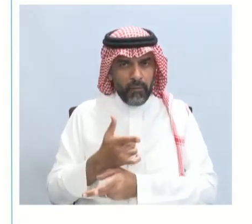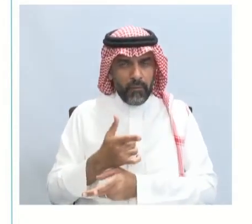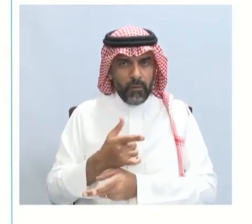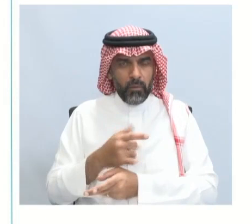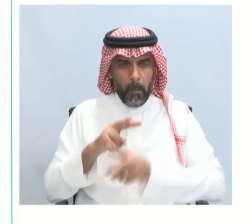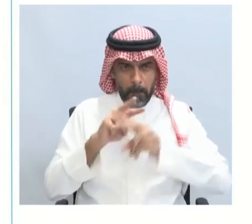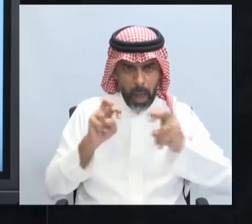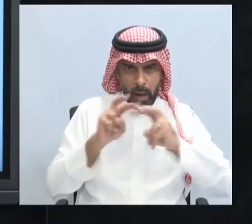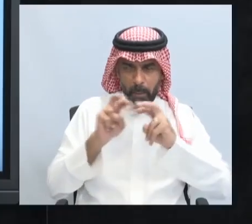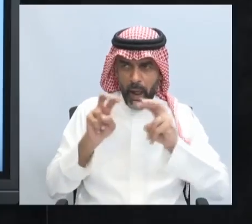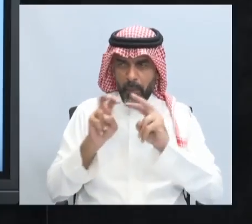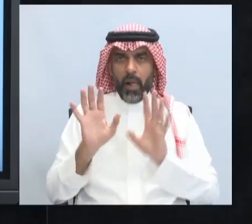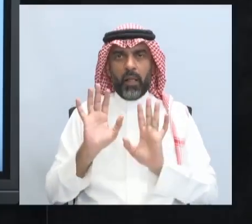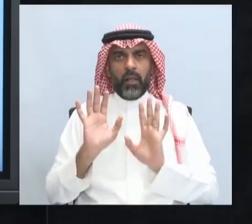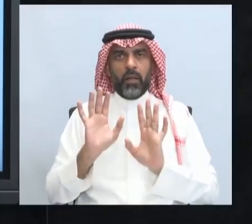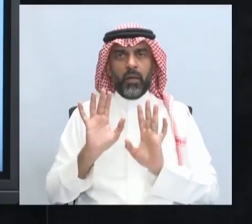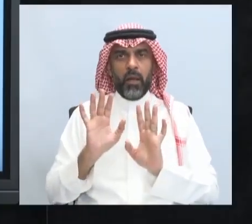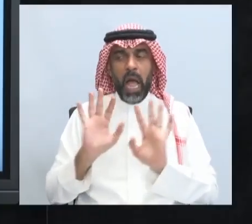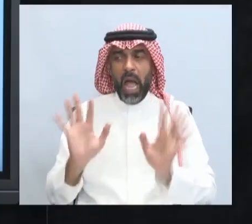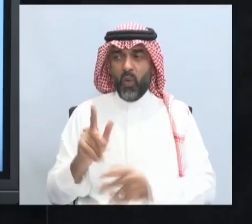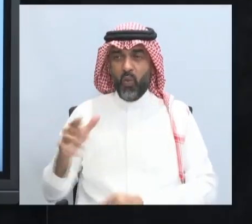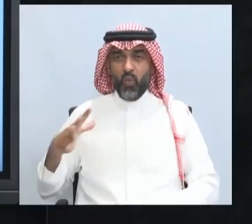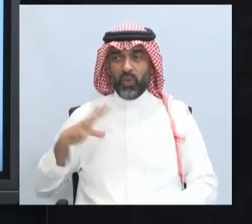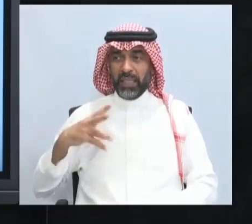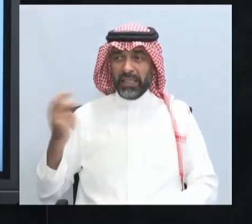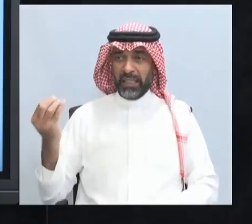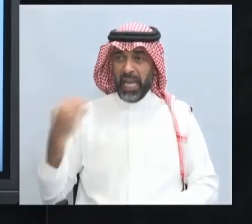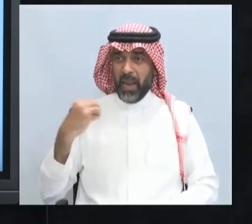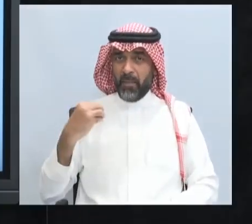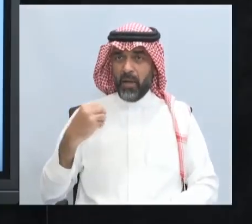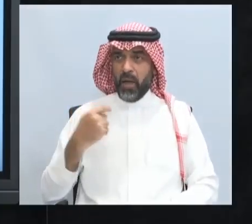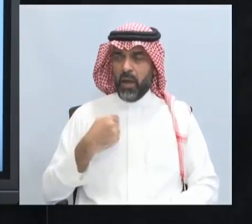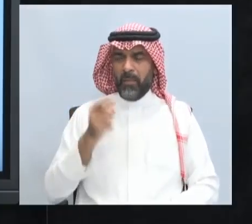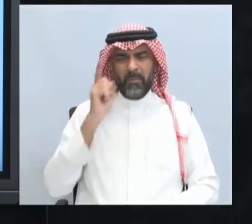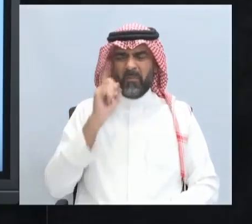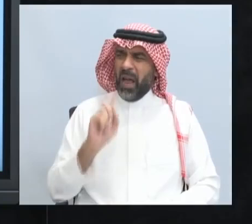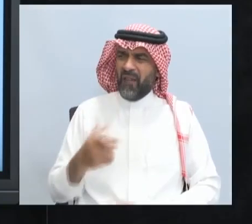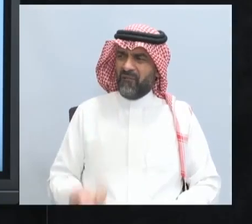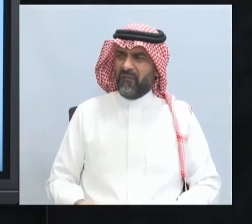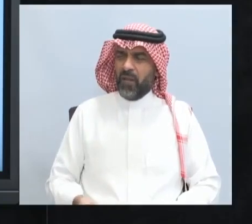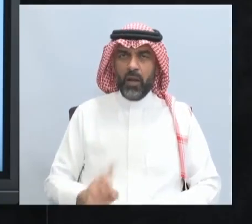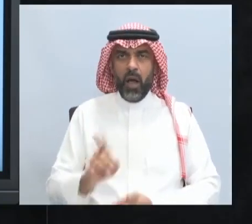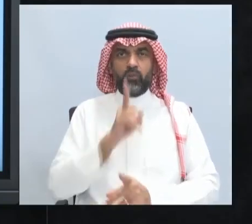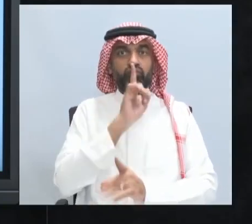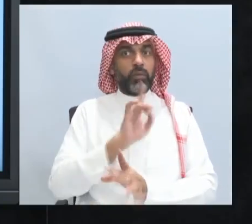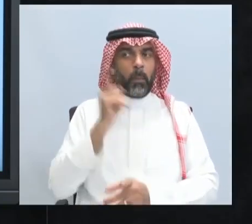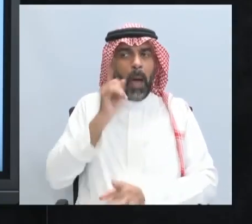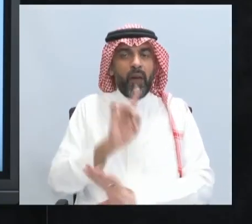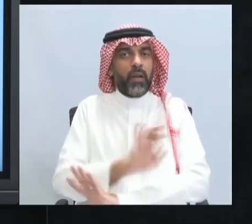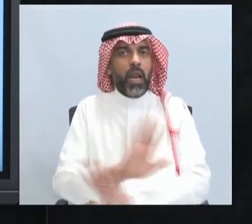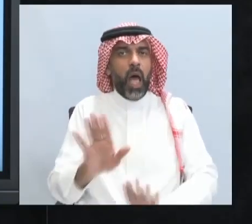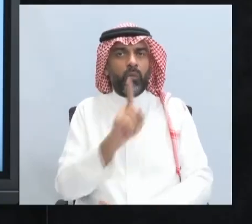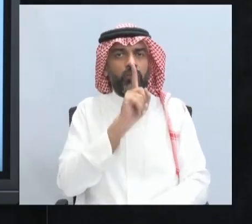من صفات السكرتير الناجح هو التعلم الذاتي المستمر ذكرنا في الدرس السابقين هنالك